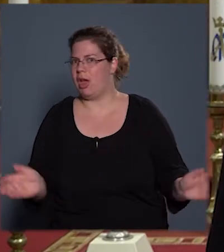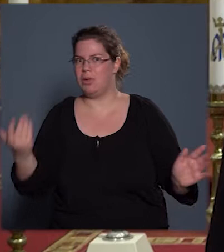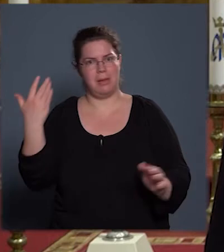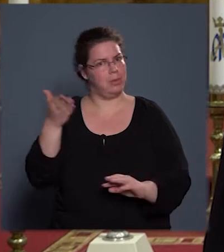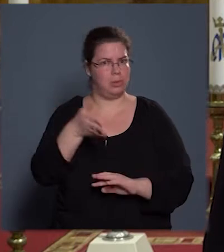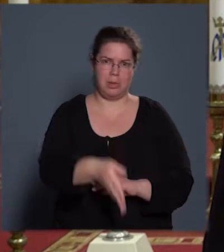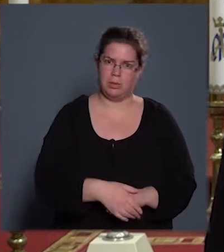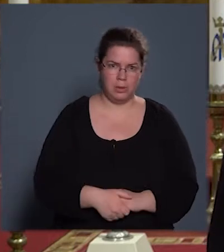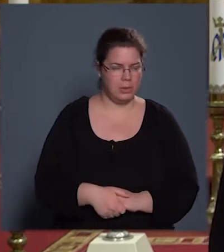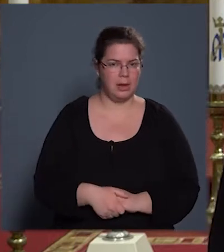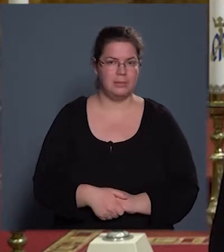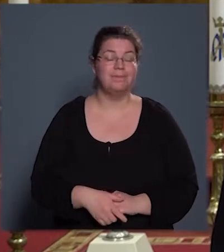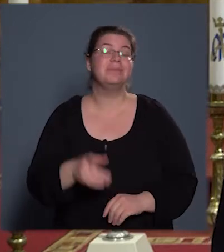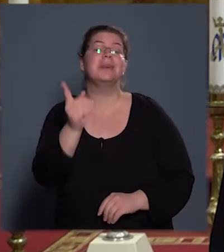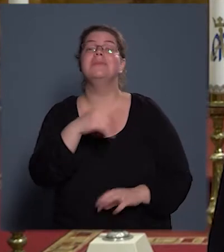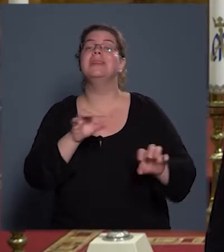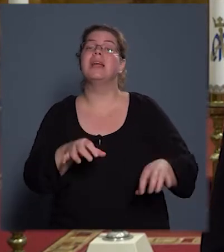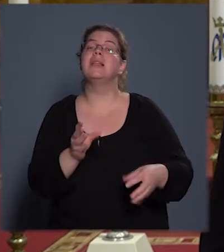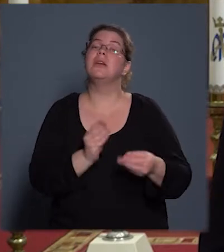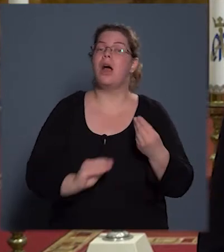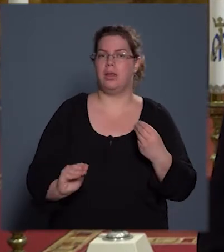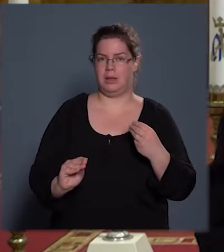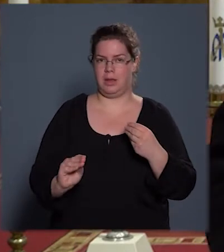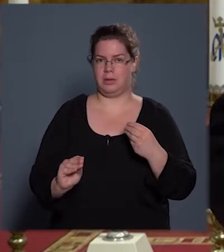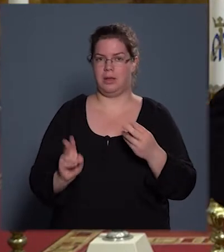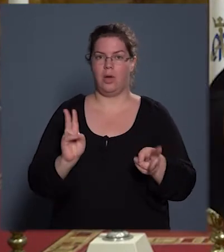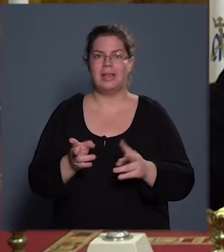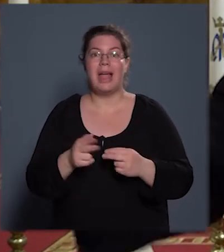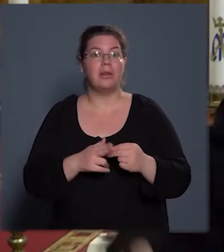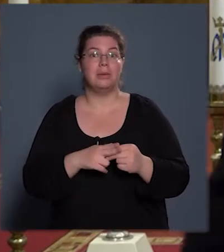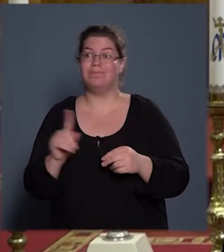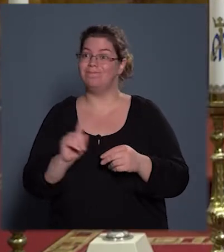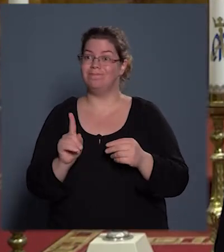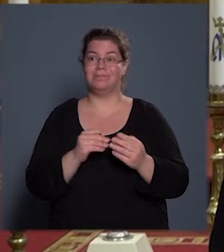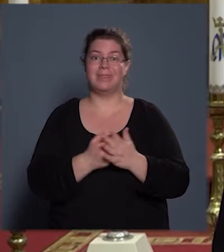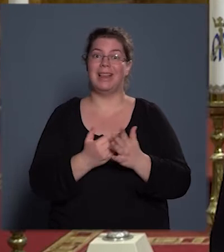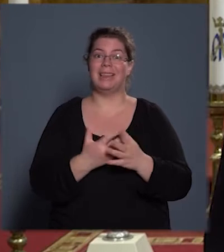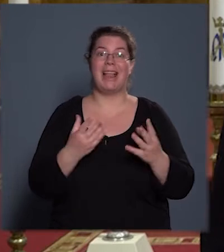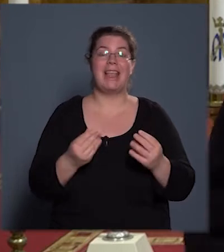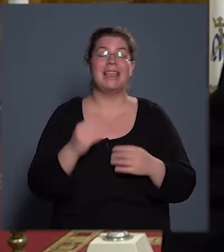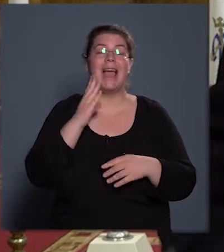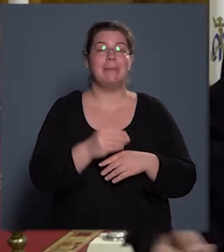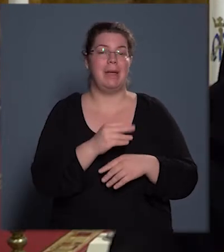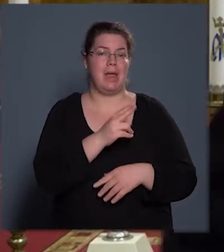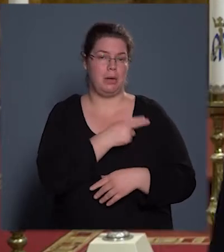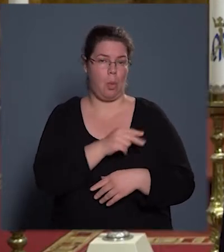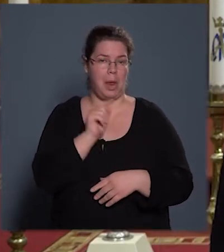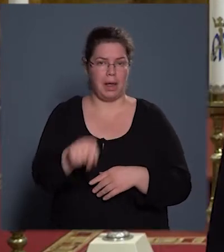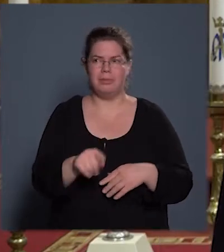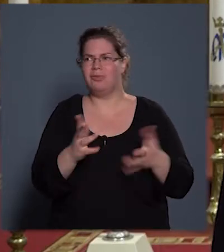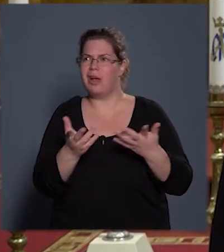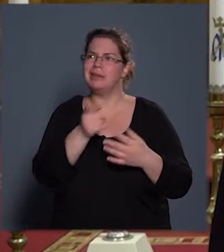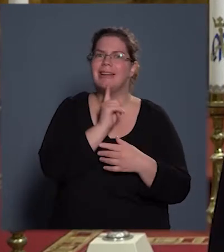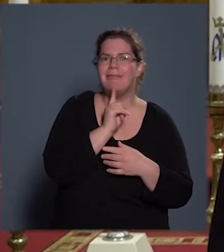hozzájuk. Mit tehetnénk azért, hogy legközelebb ne jusson ennyi ember kórházba, vagy amennyire lehet